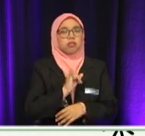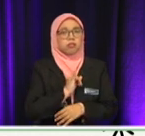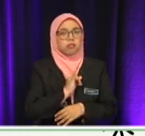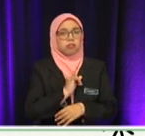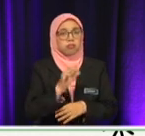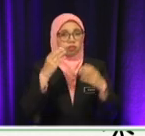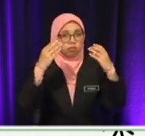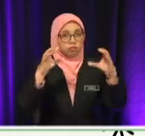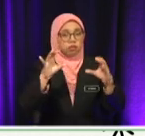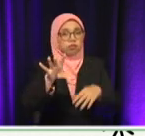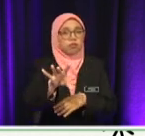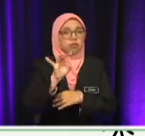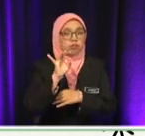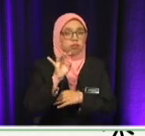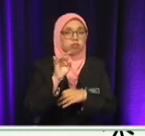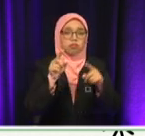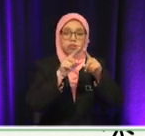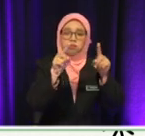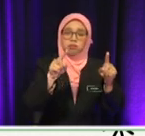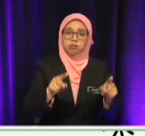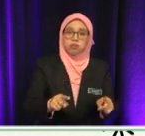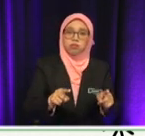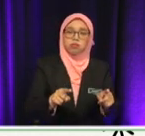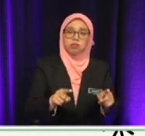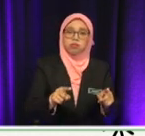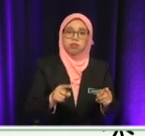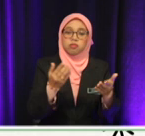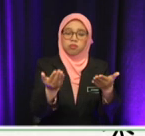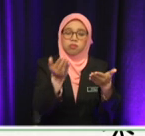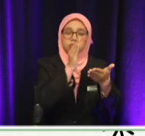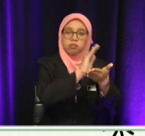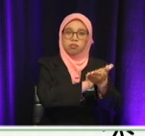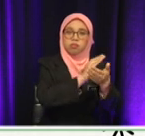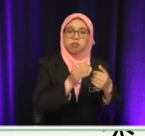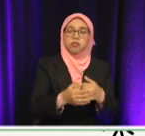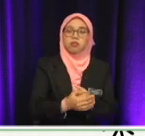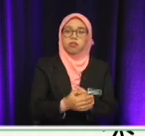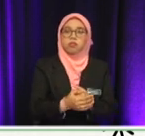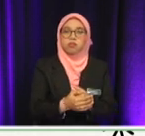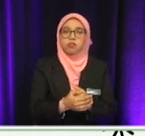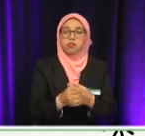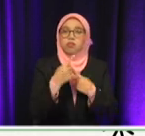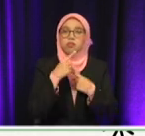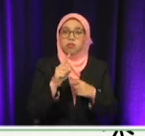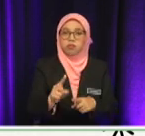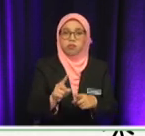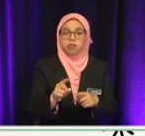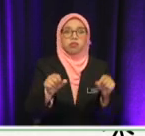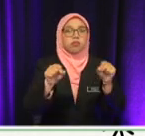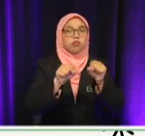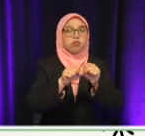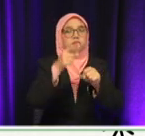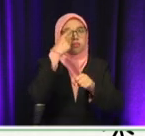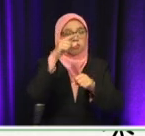kad imbasan, okey, ini jawapan cikgu. Okey, jawapan cikgu yang pertama sesuai untuk